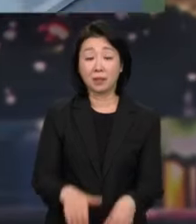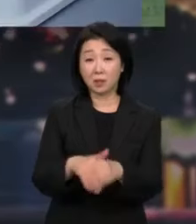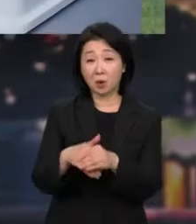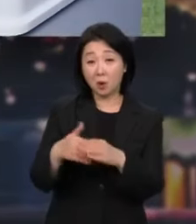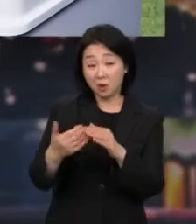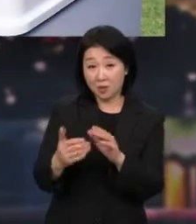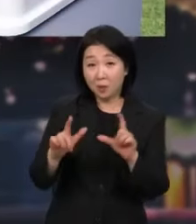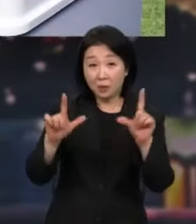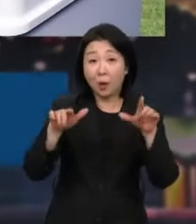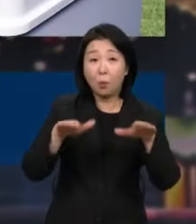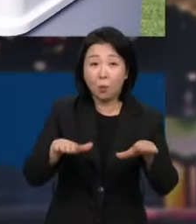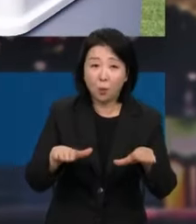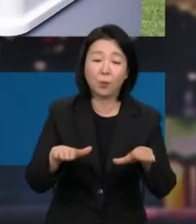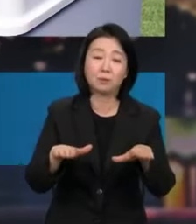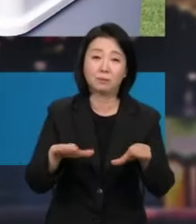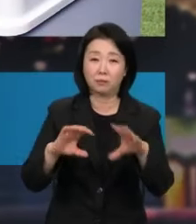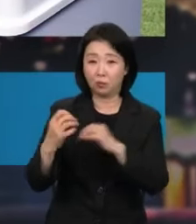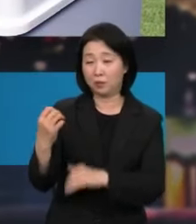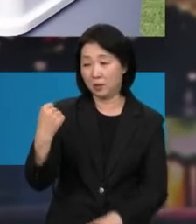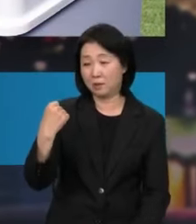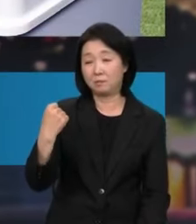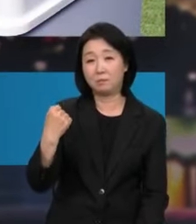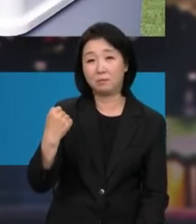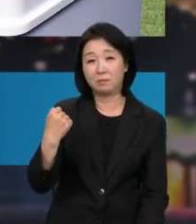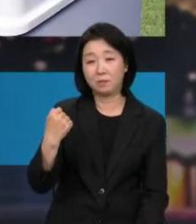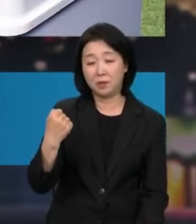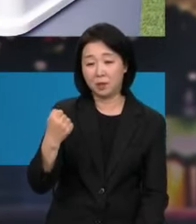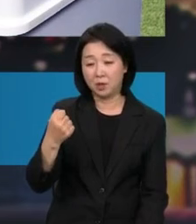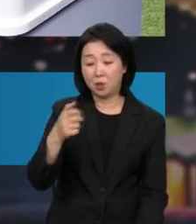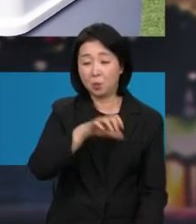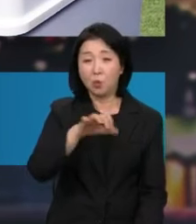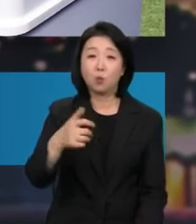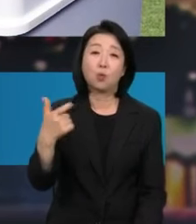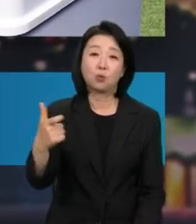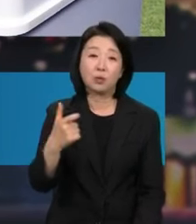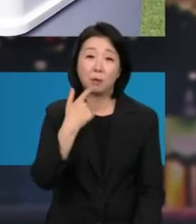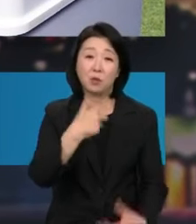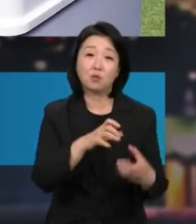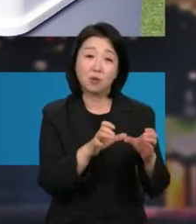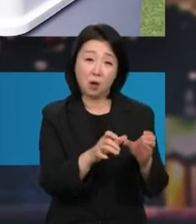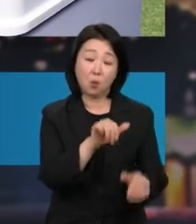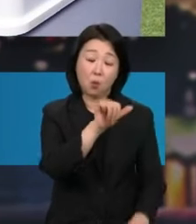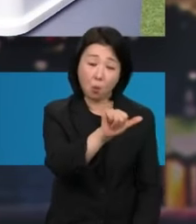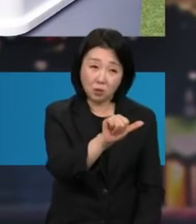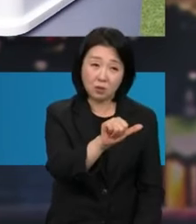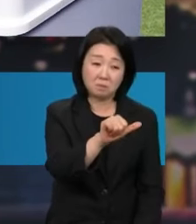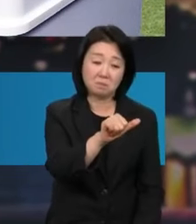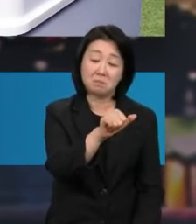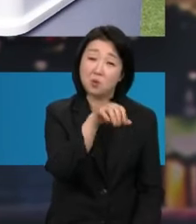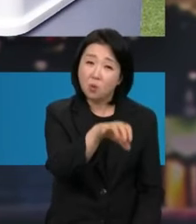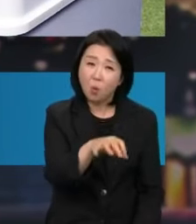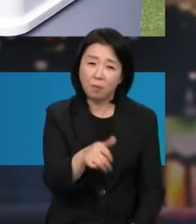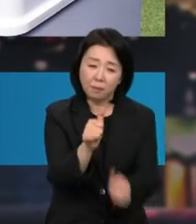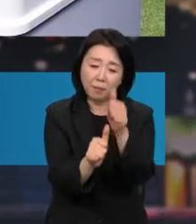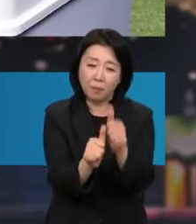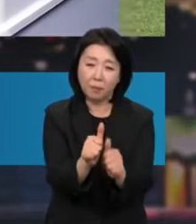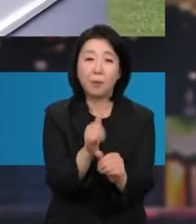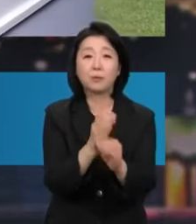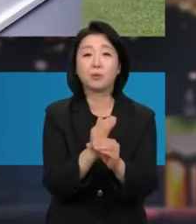선거 하루 전날인 오늘까지도 국민의힘은 60여 곳, 민주당은 50여 곳을 경합지역으로 분류하고